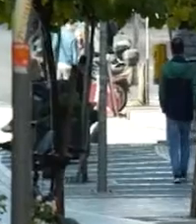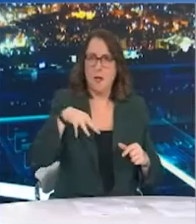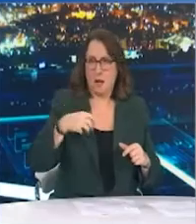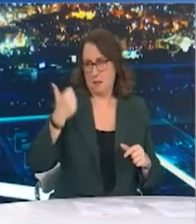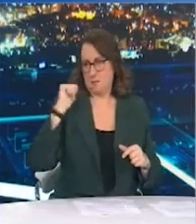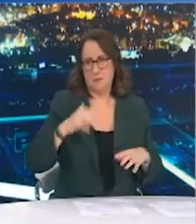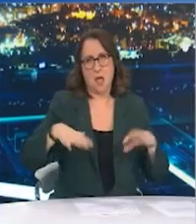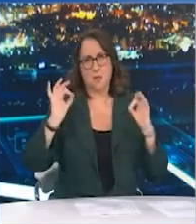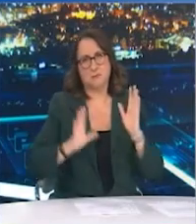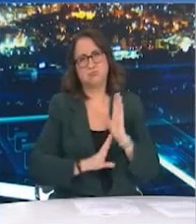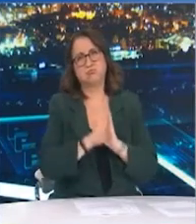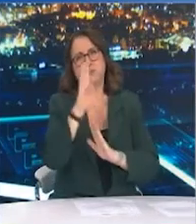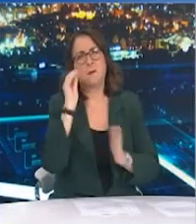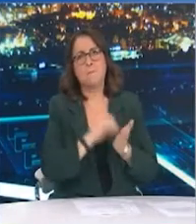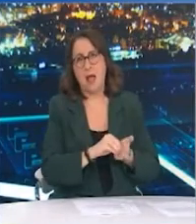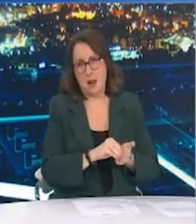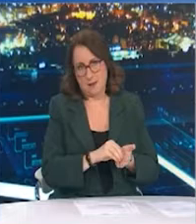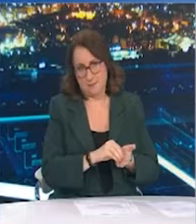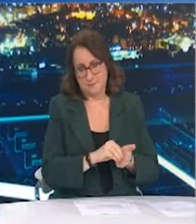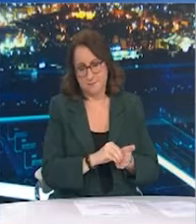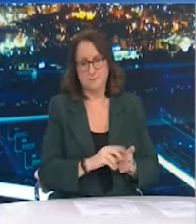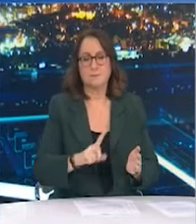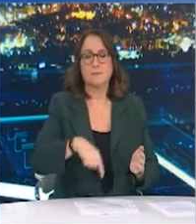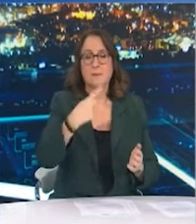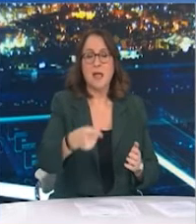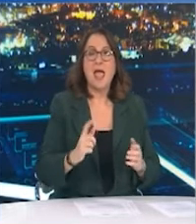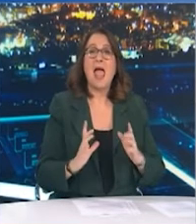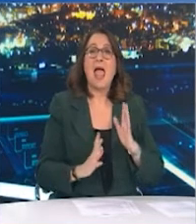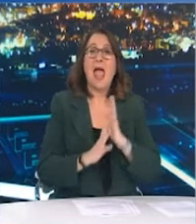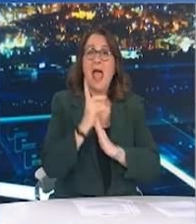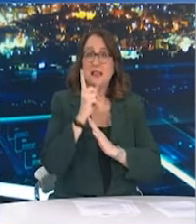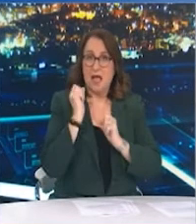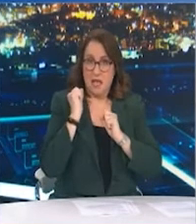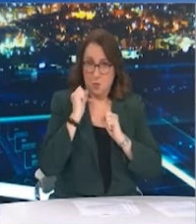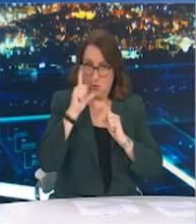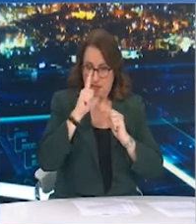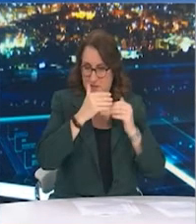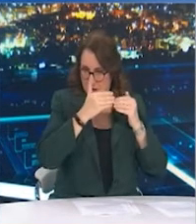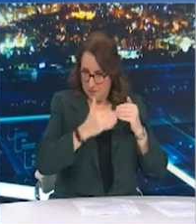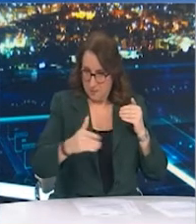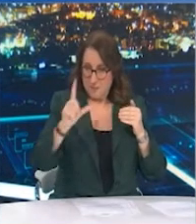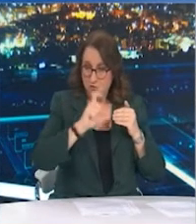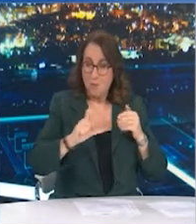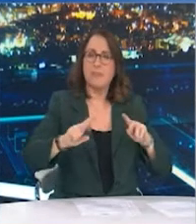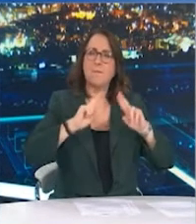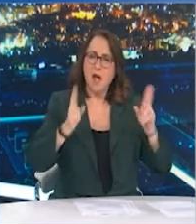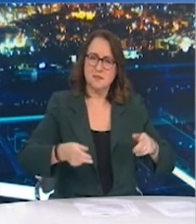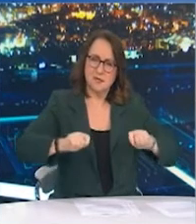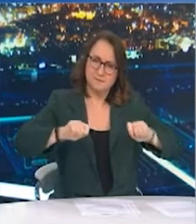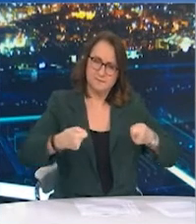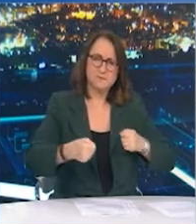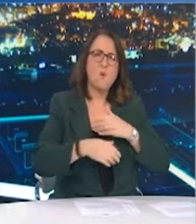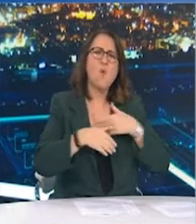μέτρα. Συμπληρωματικά από Δευτέρα 11 Ιανουαρίου και για μία εβδομάδα παραμένει σε ισχύ η αναστολή λειτουργίας του λιανεμπορίου, καθώς και